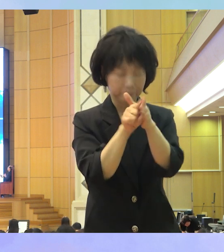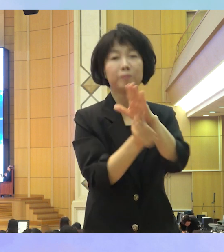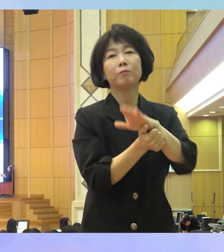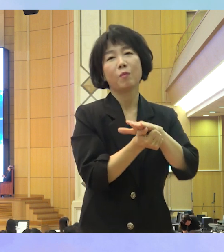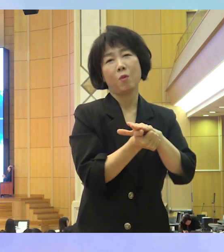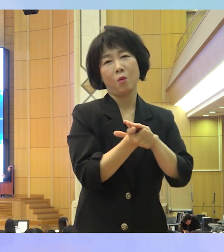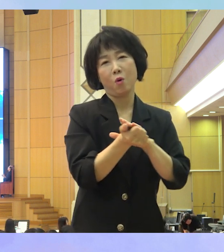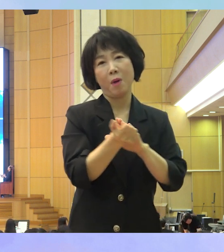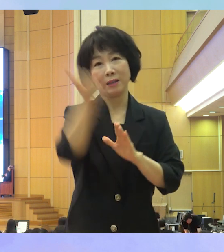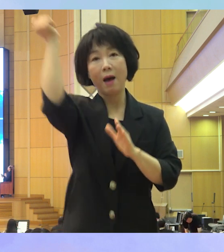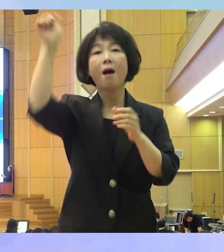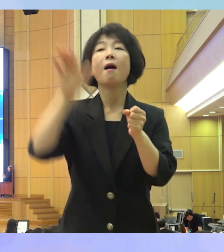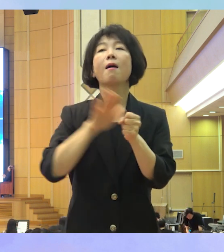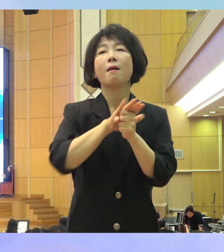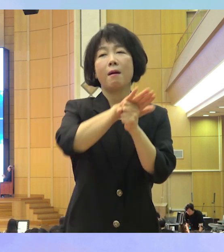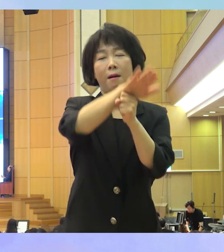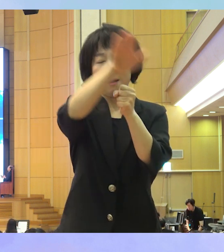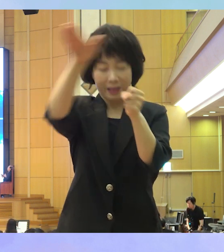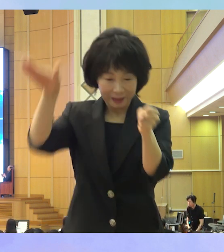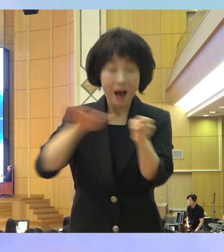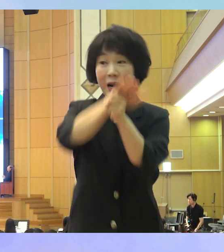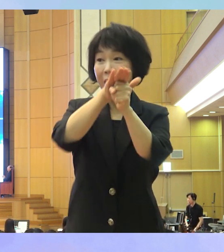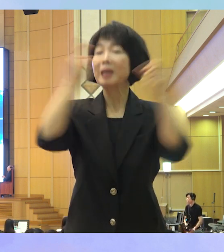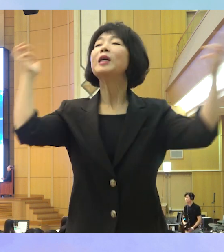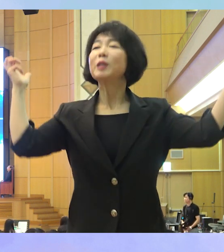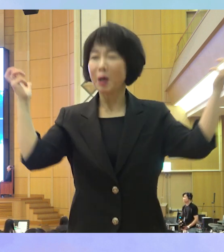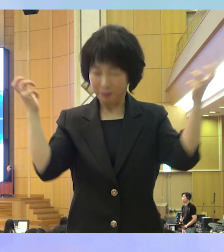믿음 소망 사랑이